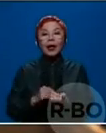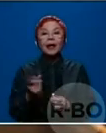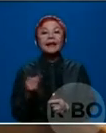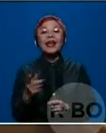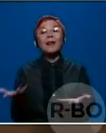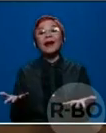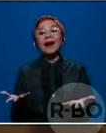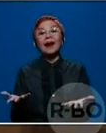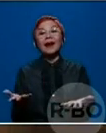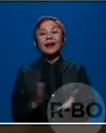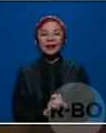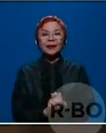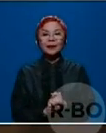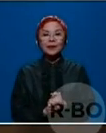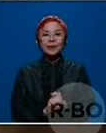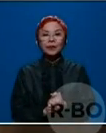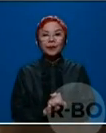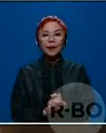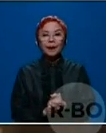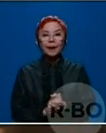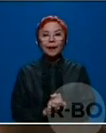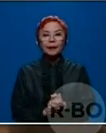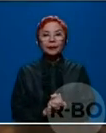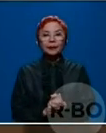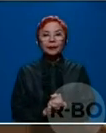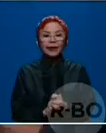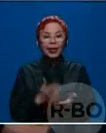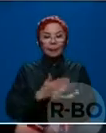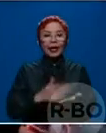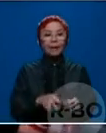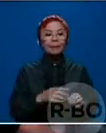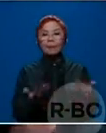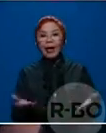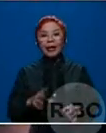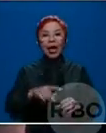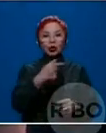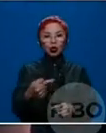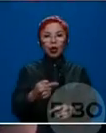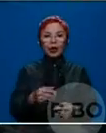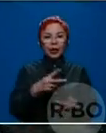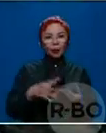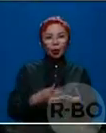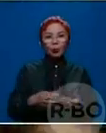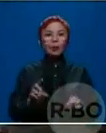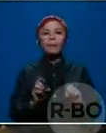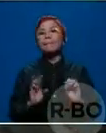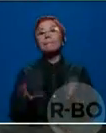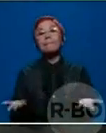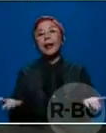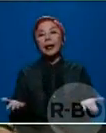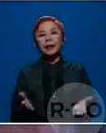mana dan pos apa yang akan dikurangi Terima kasih baik pertanyaan